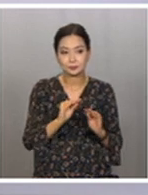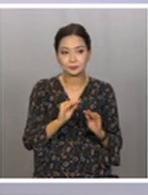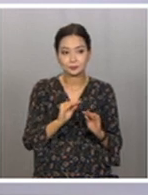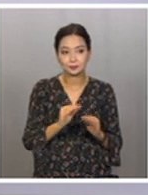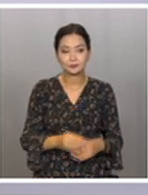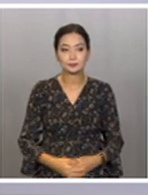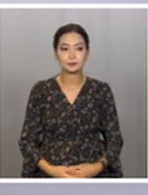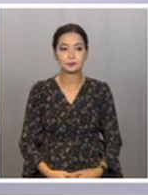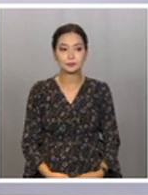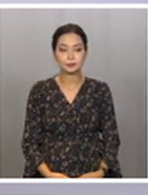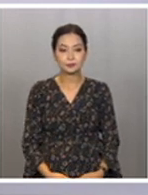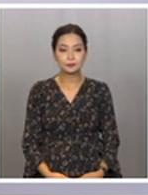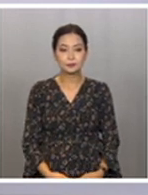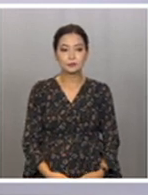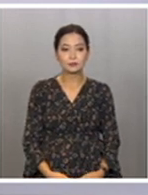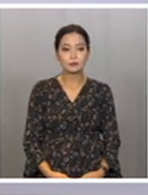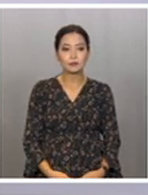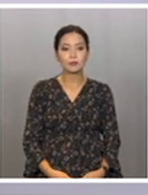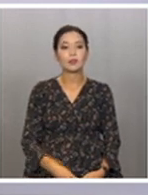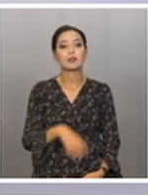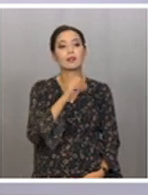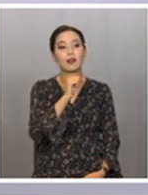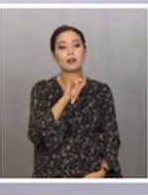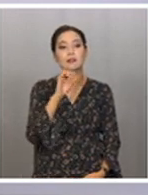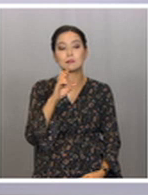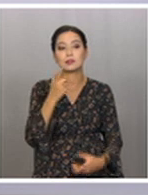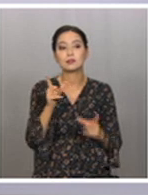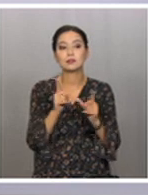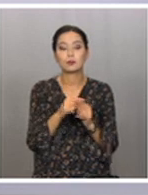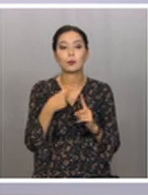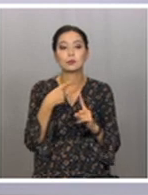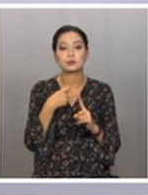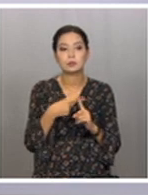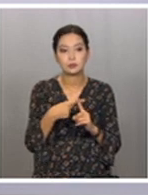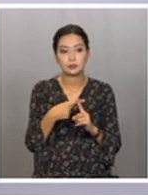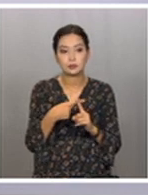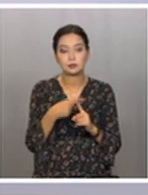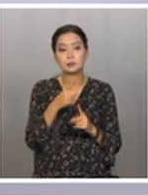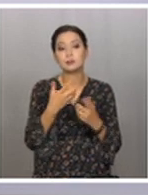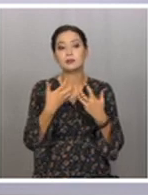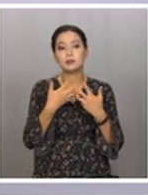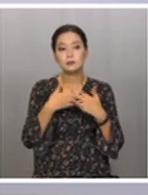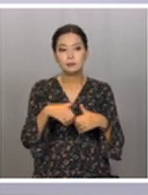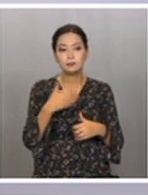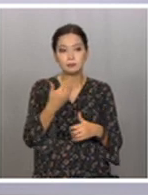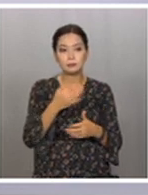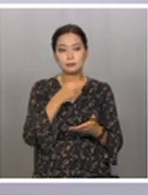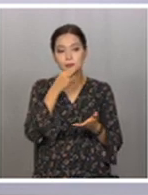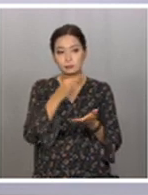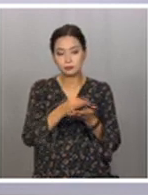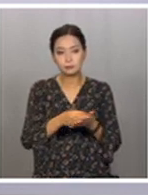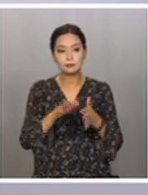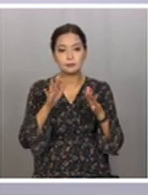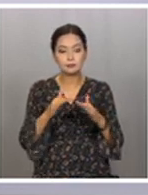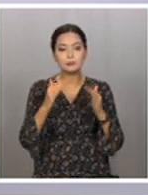Енді осы А векторы мен Б векторының қосындысын есептеңіздер. Осы есептелгеннен ол қосындыдан А векторы